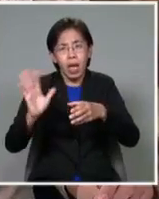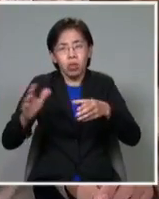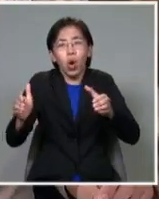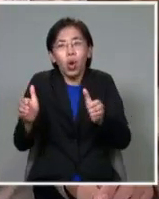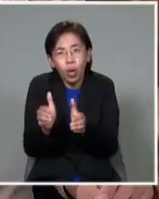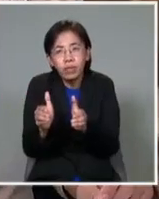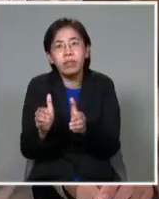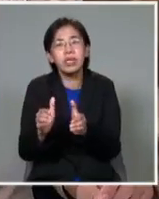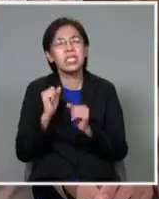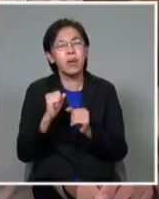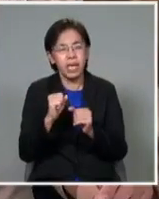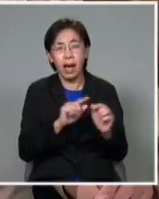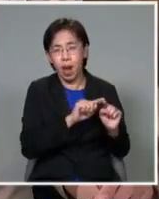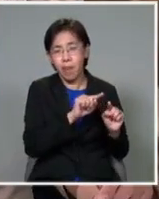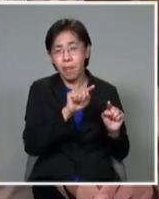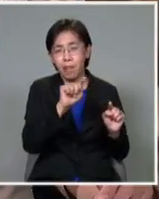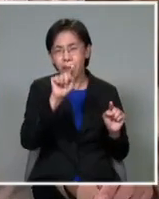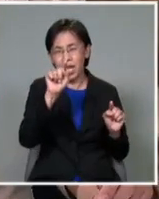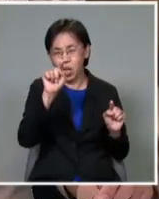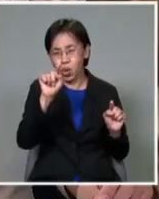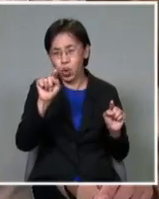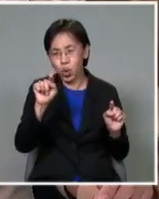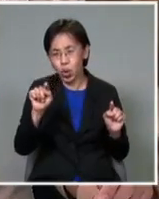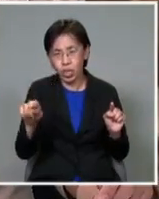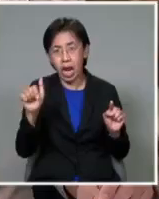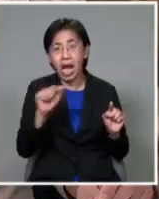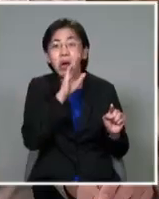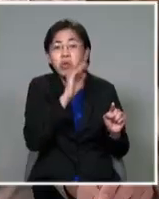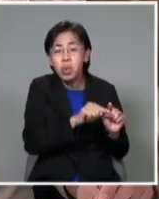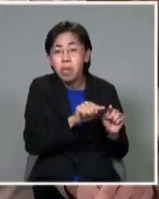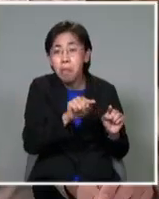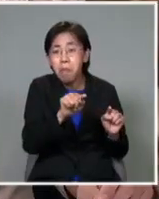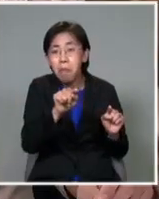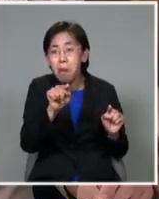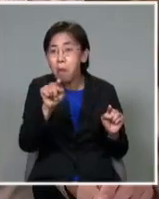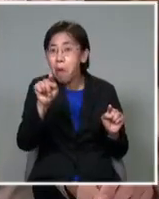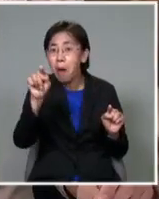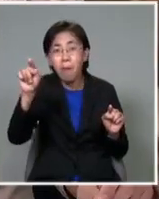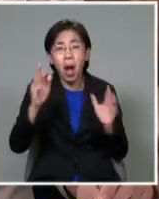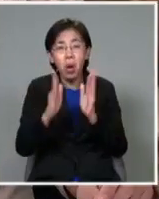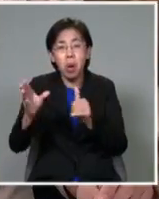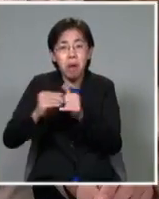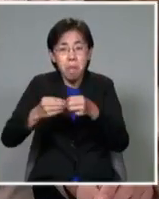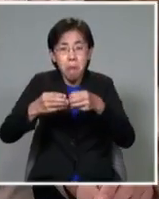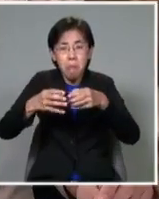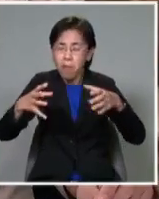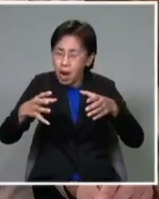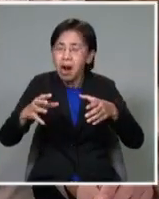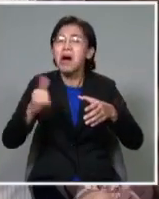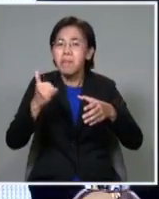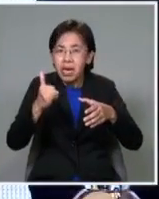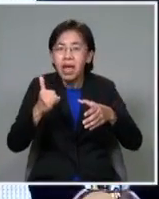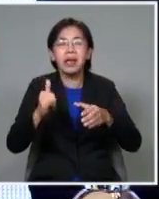ให้ได้แต่ถ้าเกิดว่าอีก 7วันข้างหน้าครับไม่ลดลงให้นะครับตัวเลขไม่ลดลงอาจจะมีการประกาศคือฟิวส์ 24ชั่วโมงก็เป็นไปได้นะ